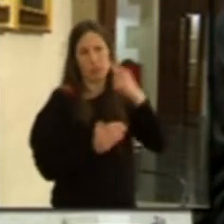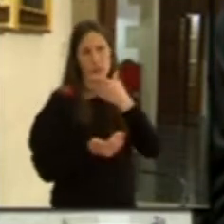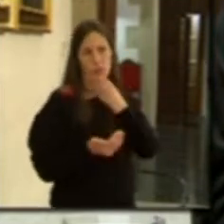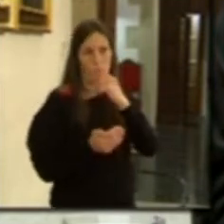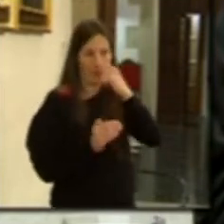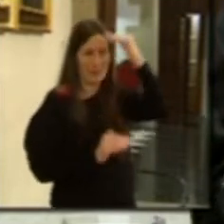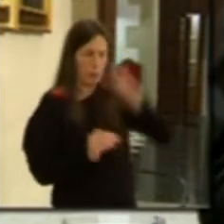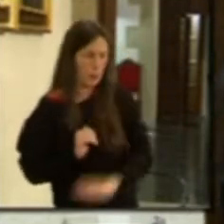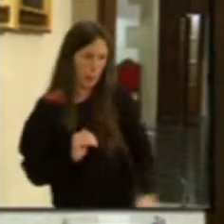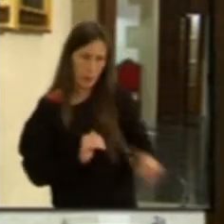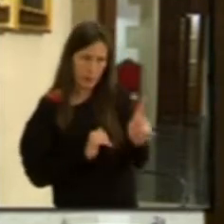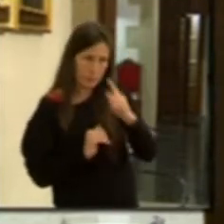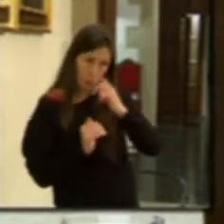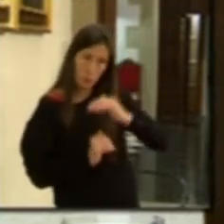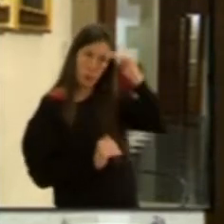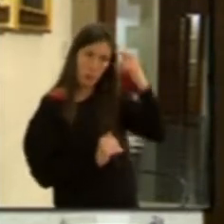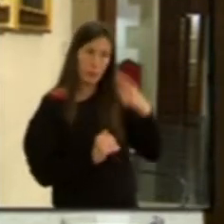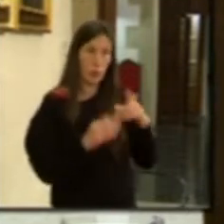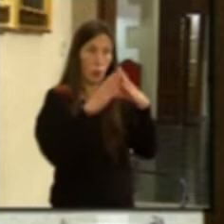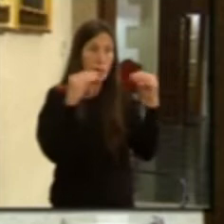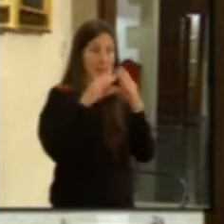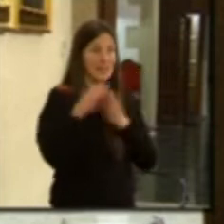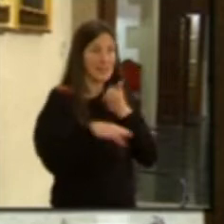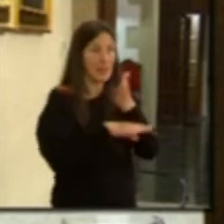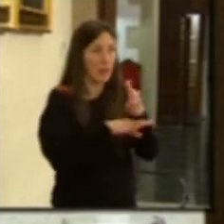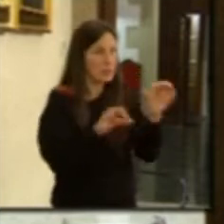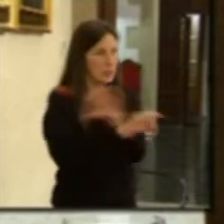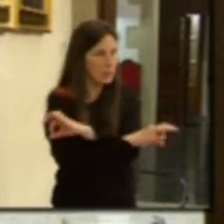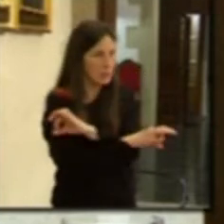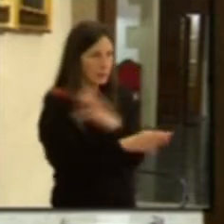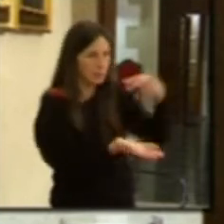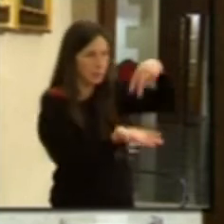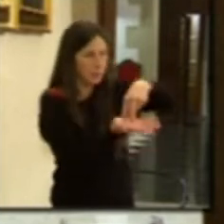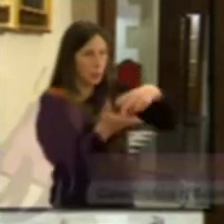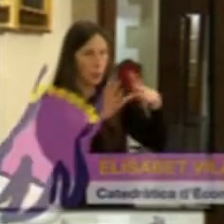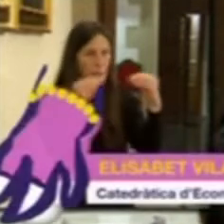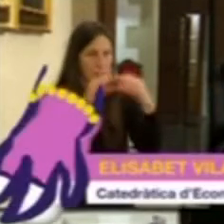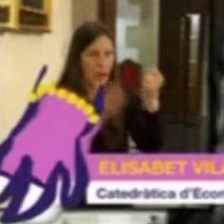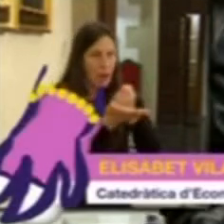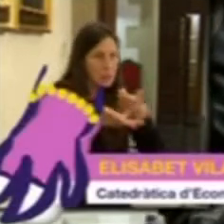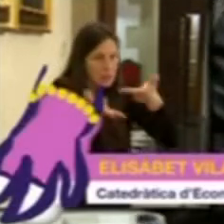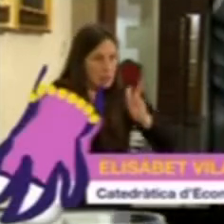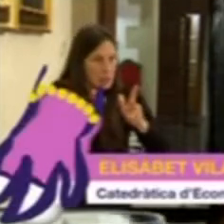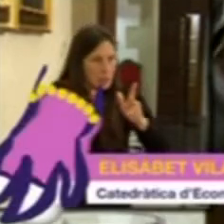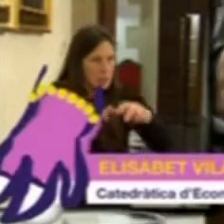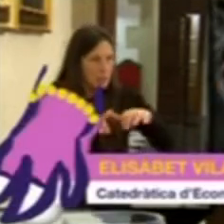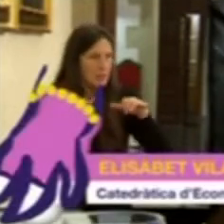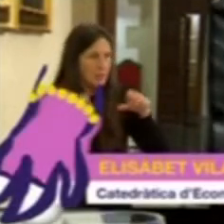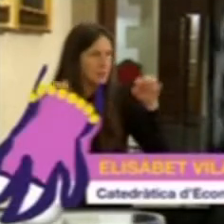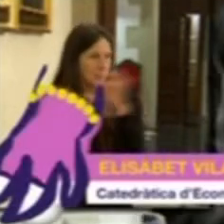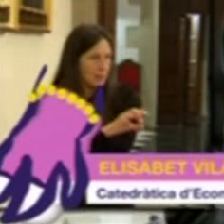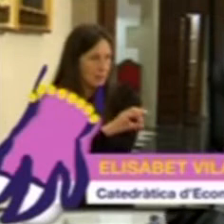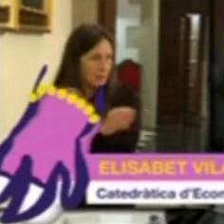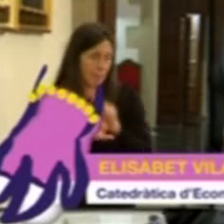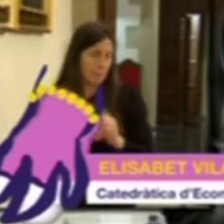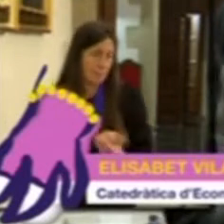estudiants de la universitat, que són aquella generació que porten un any sense anar a les aules i estudiant, doncs, com veieu aquí, a través de